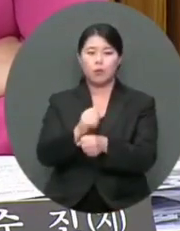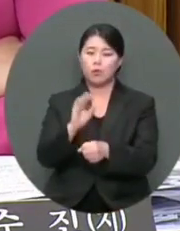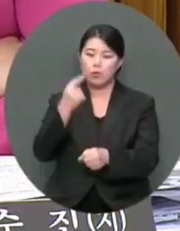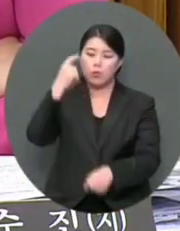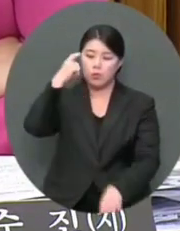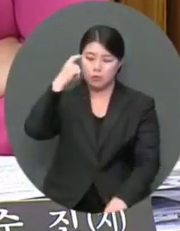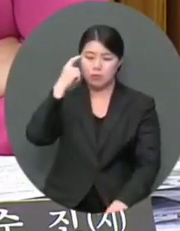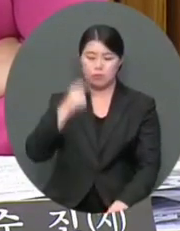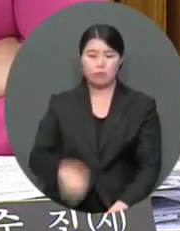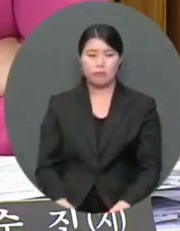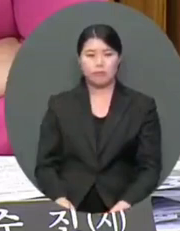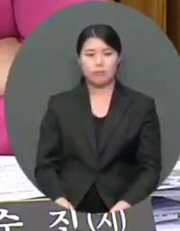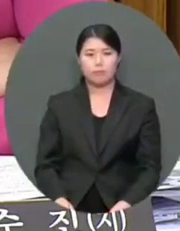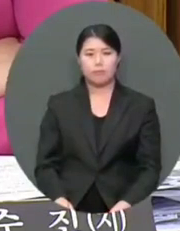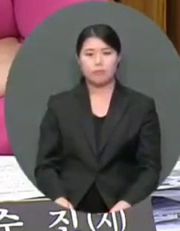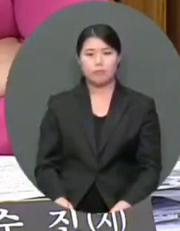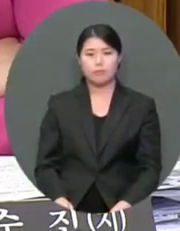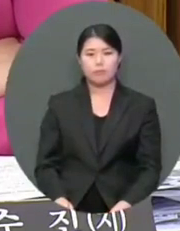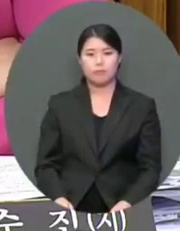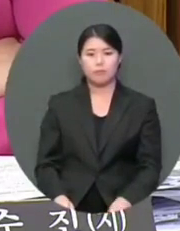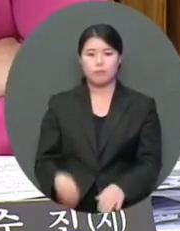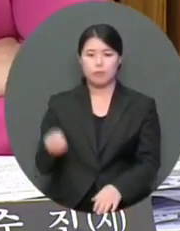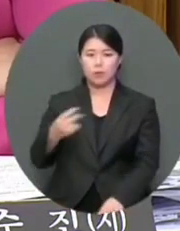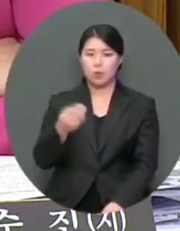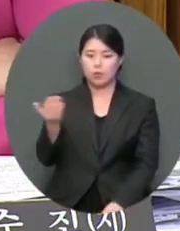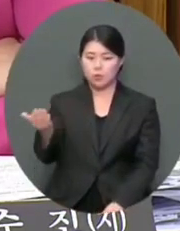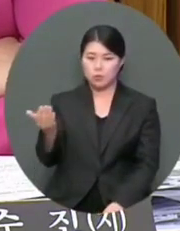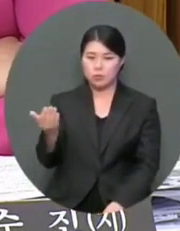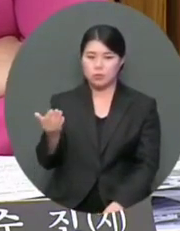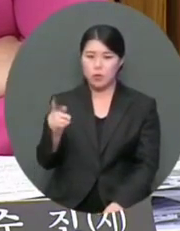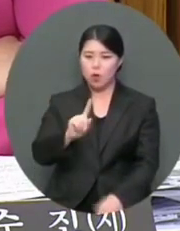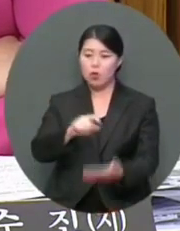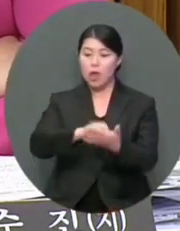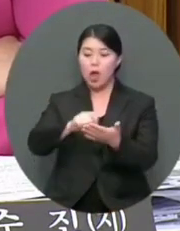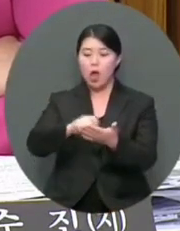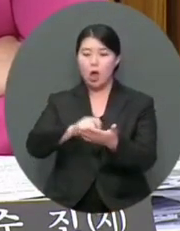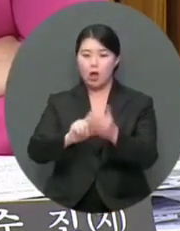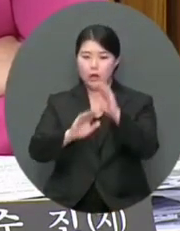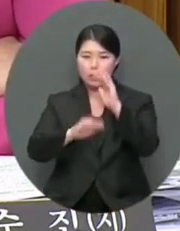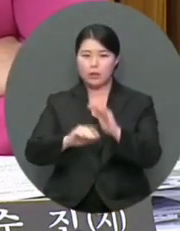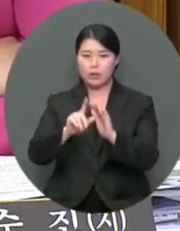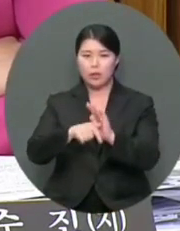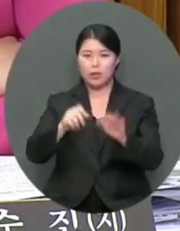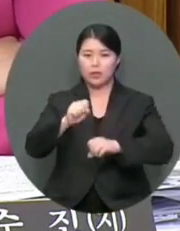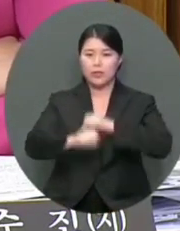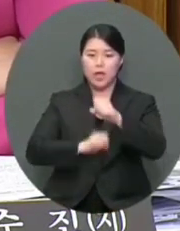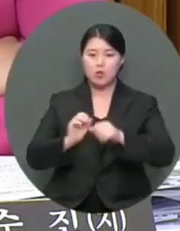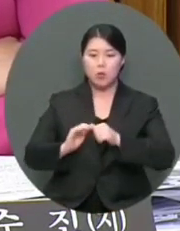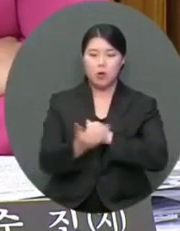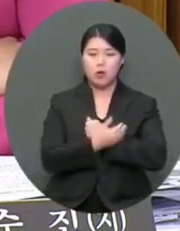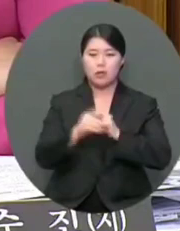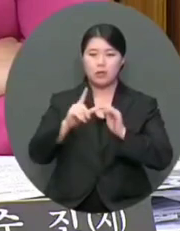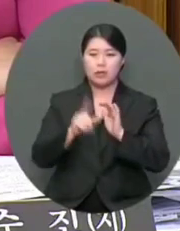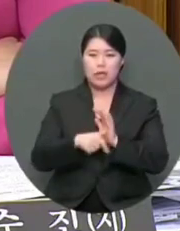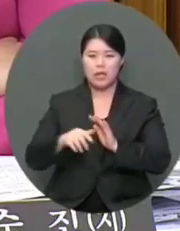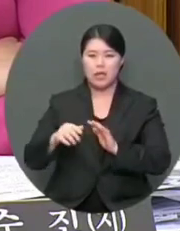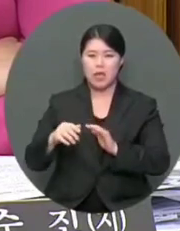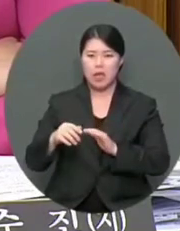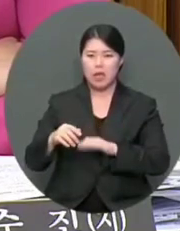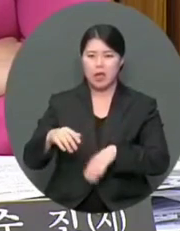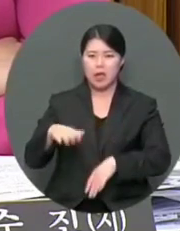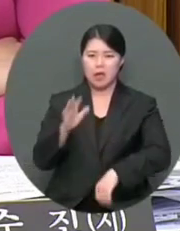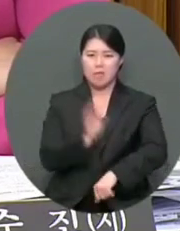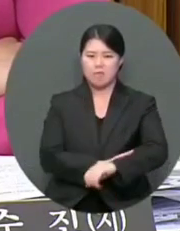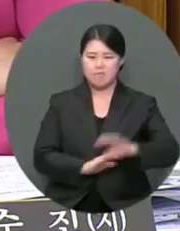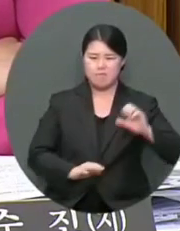알겠습니다. 불가능한 상황입니다. 그 후보자님께서 또 어느 기고문에 자유의 수호에 있어서 극단주의는